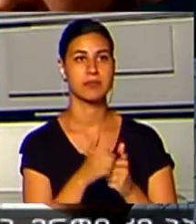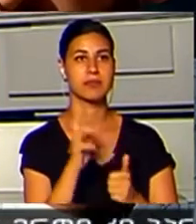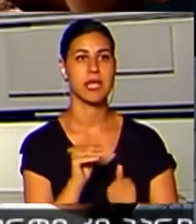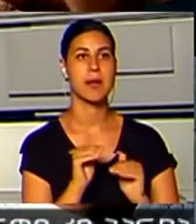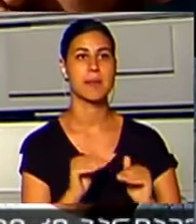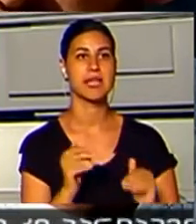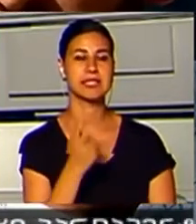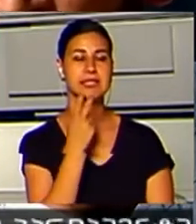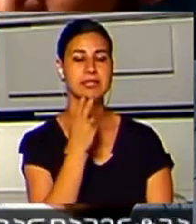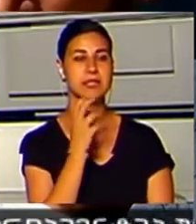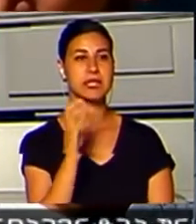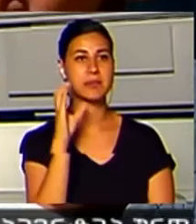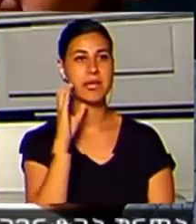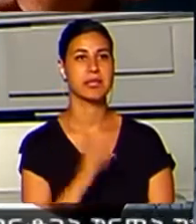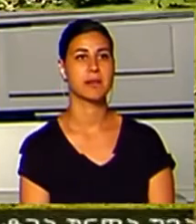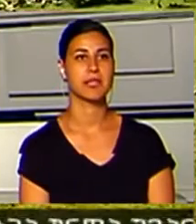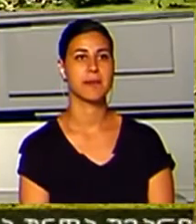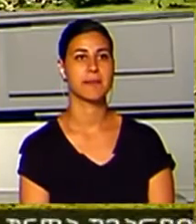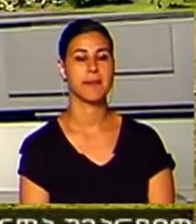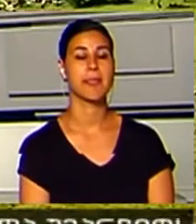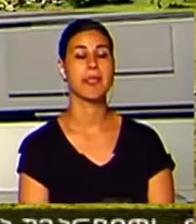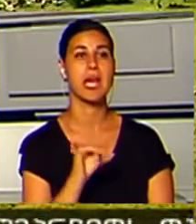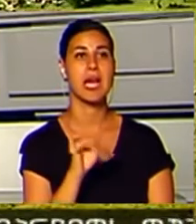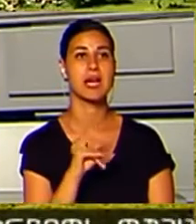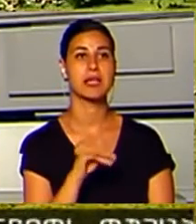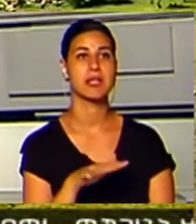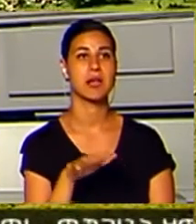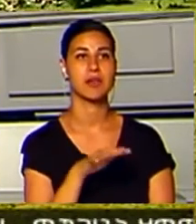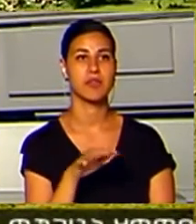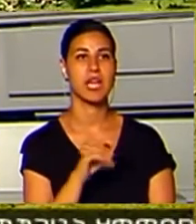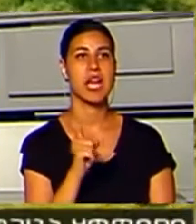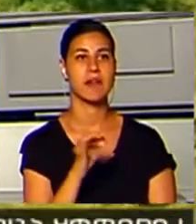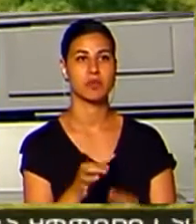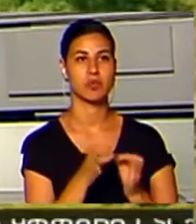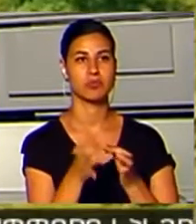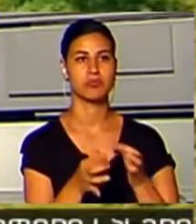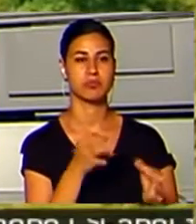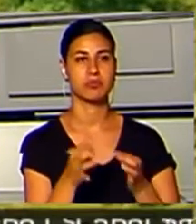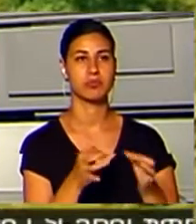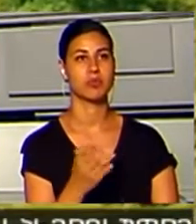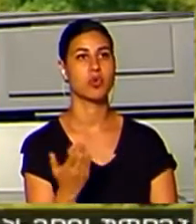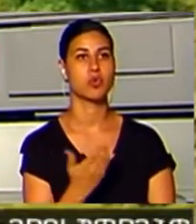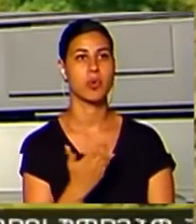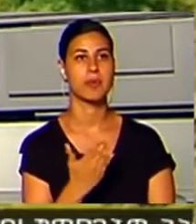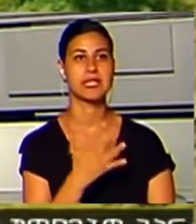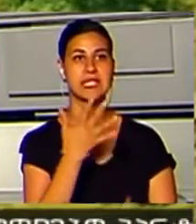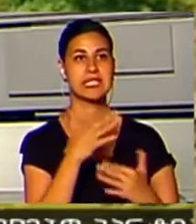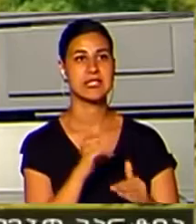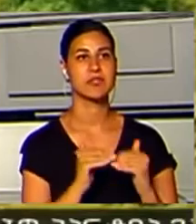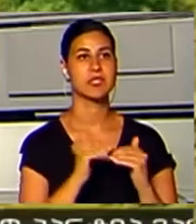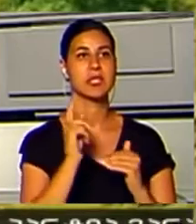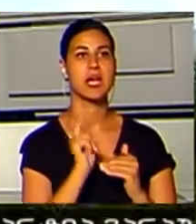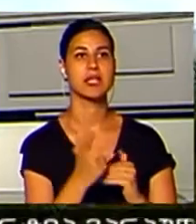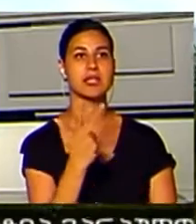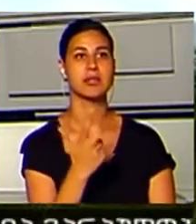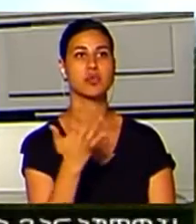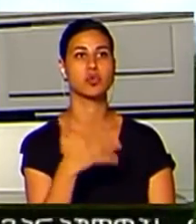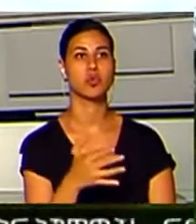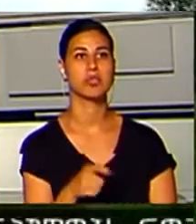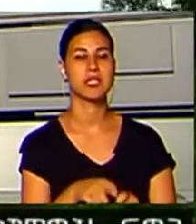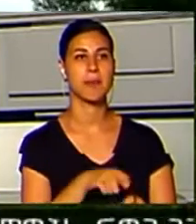სიცილს ასმენინებდე. არაგვის ხეობაში პირაქეთა ხევსურეთის სოფელი ჩირდილი, რომელიც ზღვის დონიდან 1350